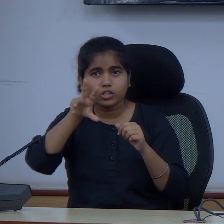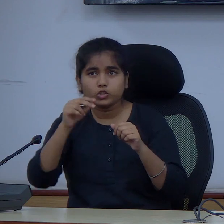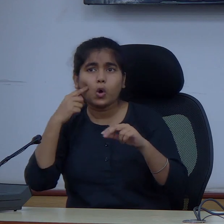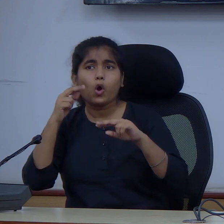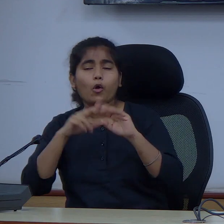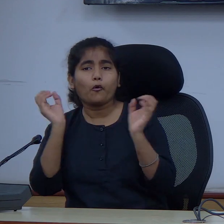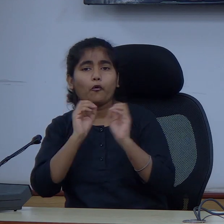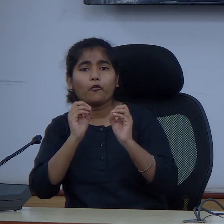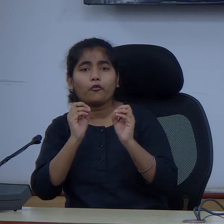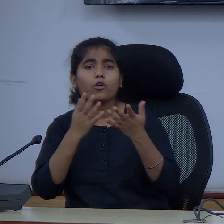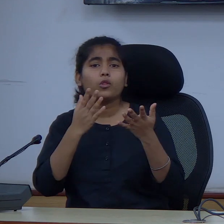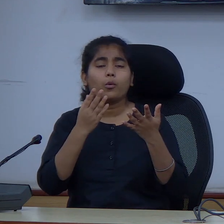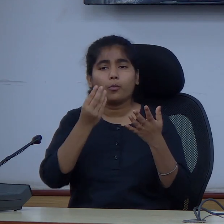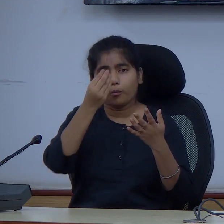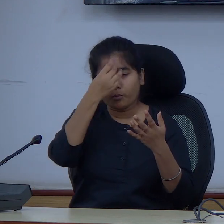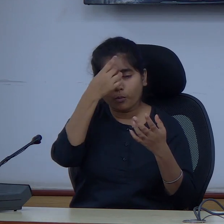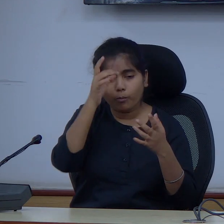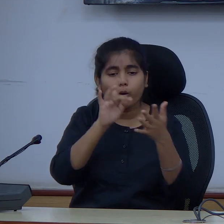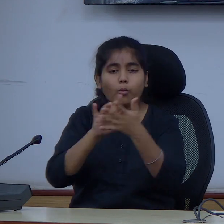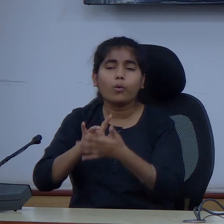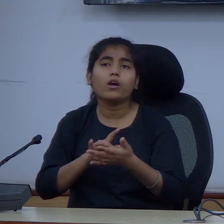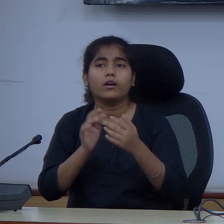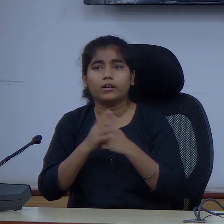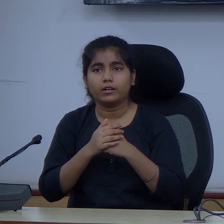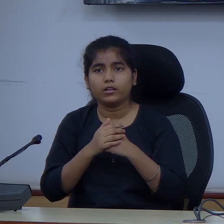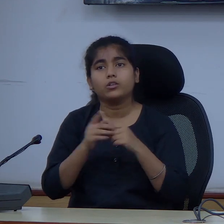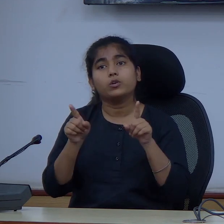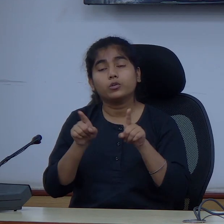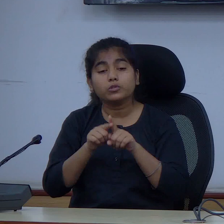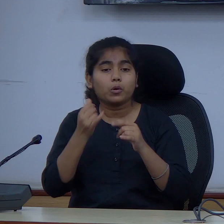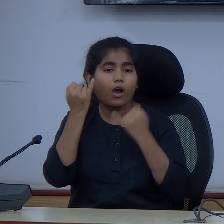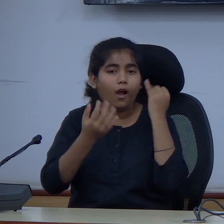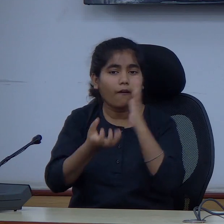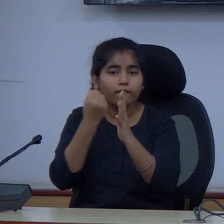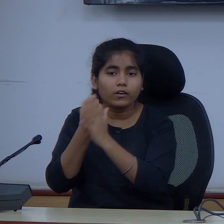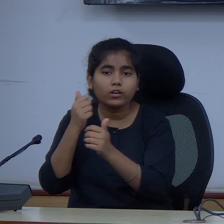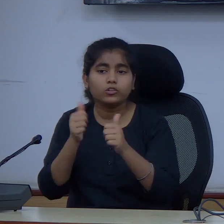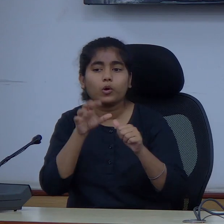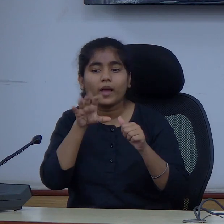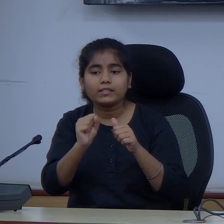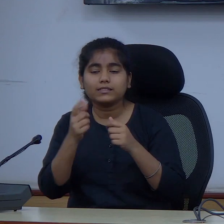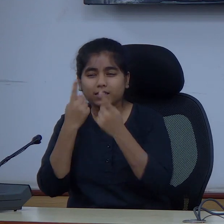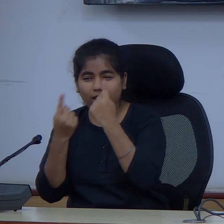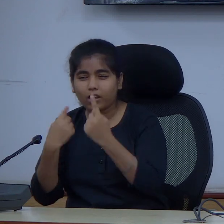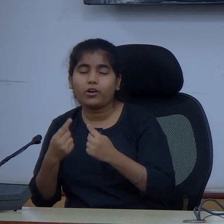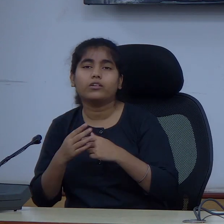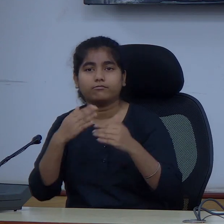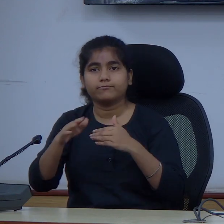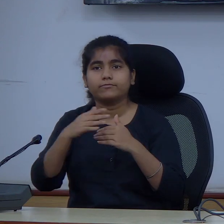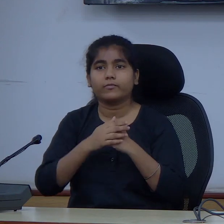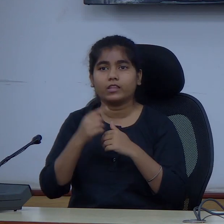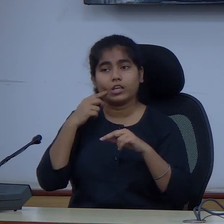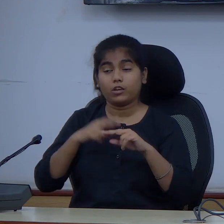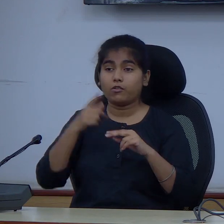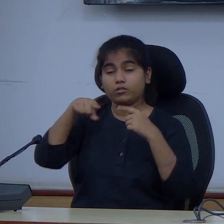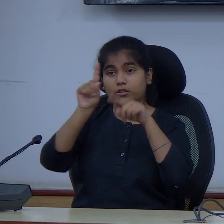मीन्स कि आप अपना देखें जो आपकी फैसिलिटी है क्या वो एक्सेसिबल है, और अगर नहीं है तो कहाँ कहाँ पर गैप्स हैं, उन्हीं गैप्स को